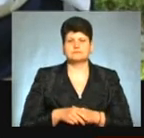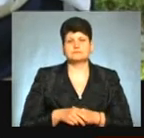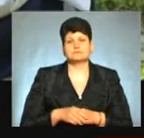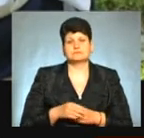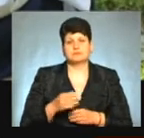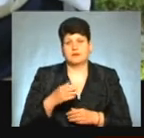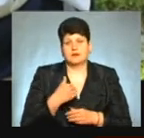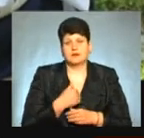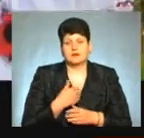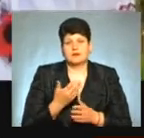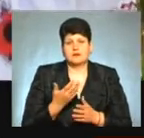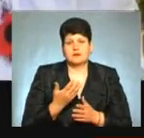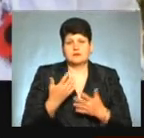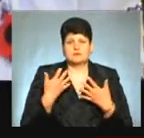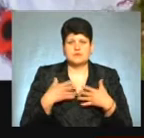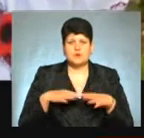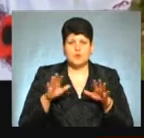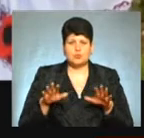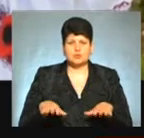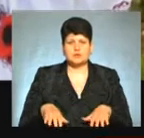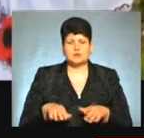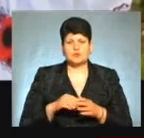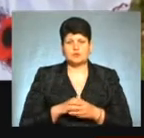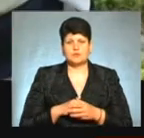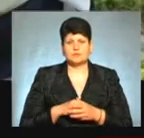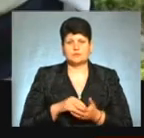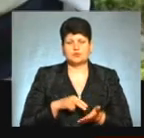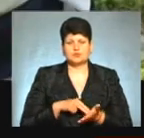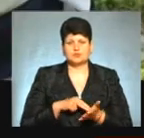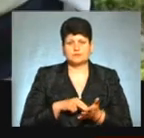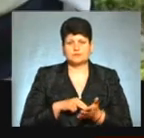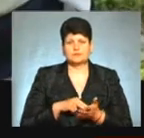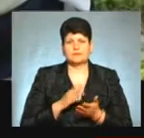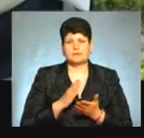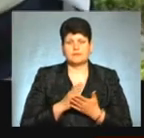Ну, я вже опустила руки, стояла. Мали на